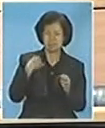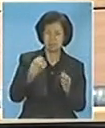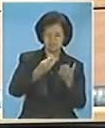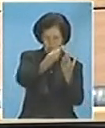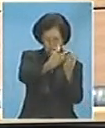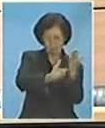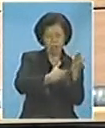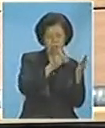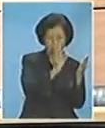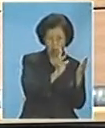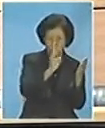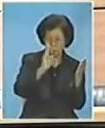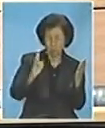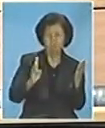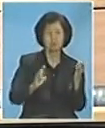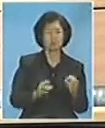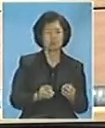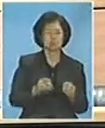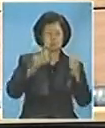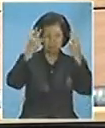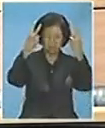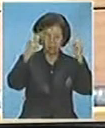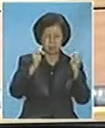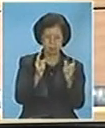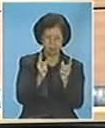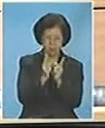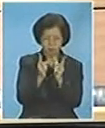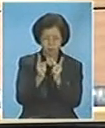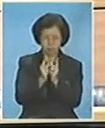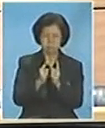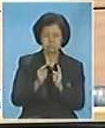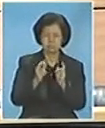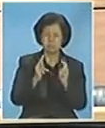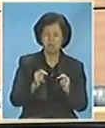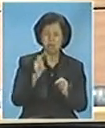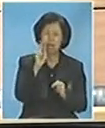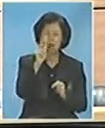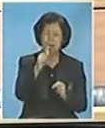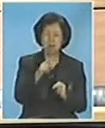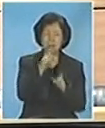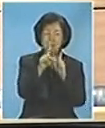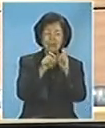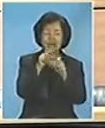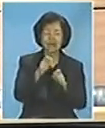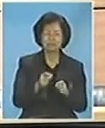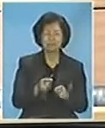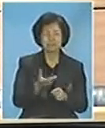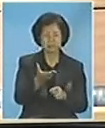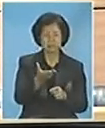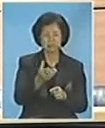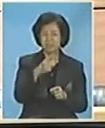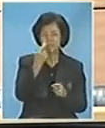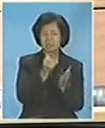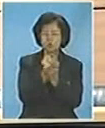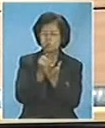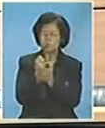ท่านนายกรัฐมนตรีนางสาวยิ่งลักษณ์ชินวัตรได้มาพบบรรดานักข่าวแล้วถามนักข่าวว่าใครถูกรางวั